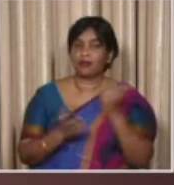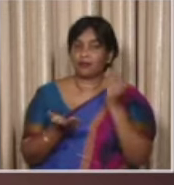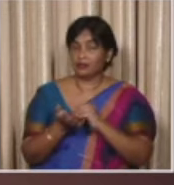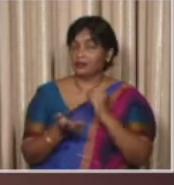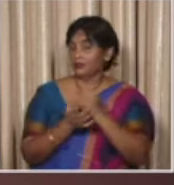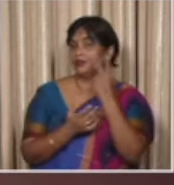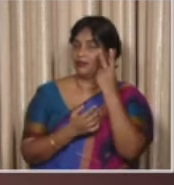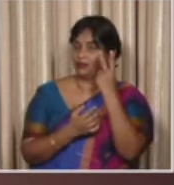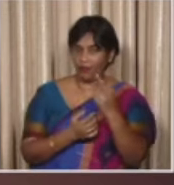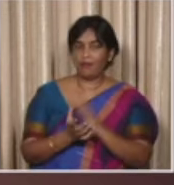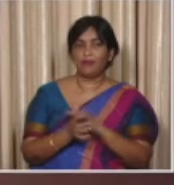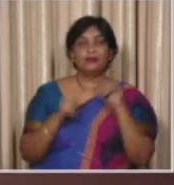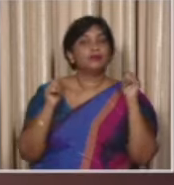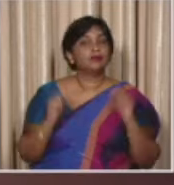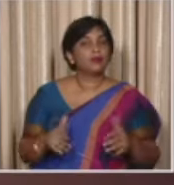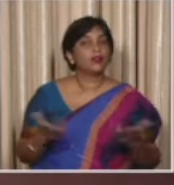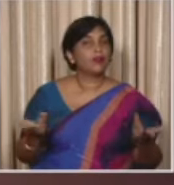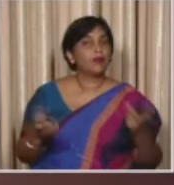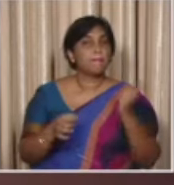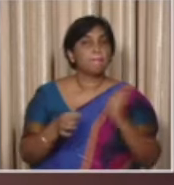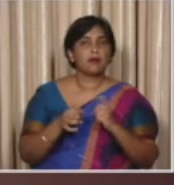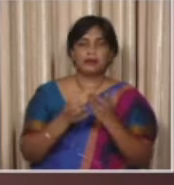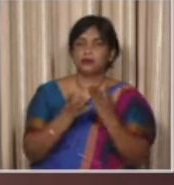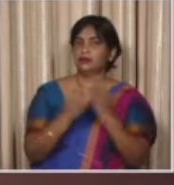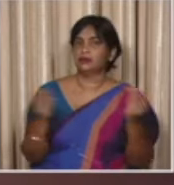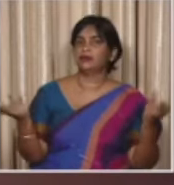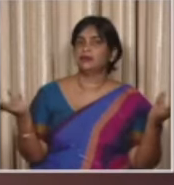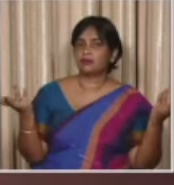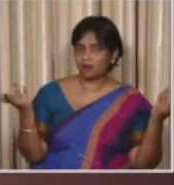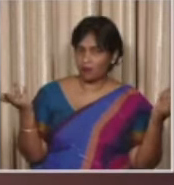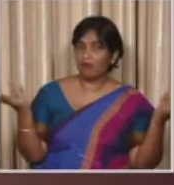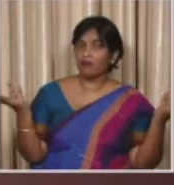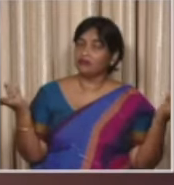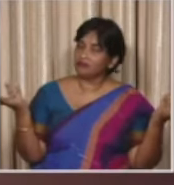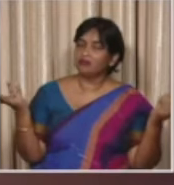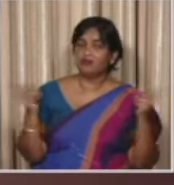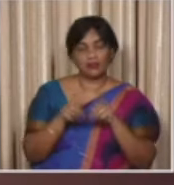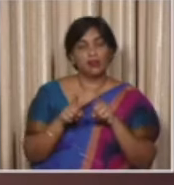ගිහින් තිබෙනවා. හැබැයි දැන් මොකද තම් ප්‍රශ්නේ විසඳිලා නැහැ. ඒකනේ දැන්